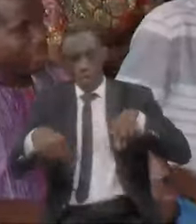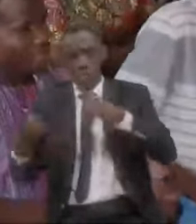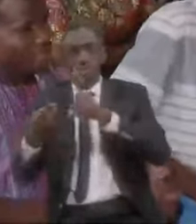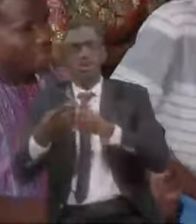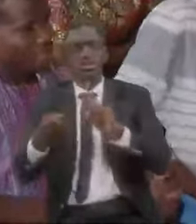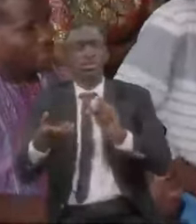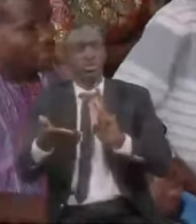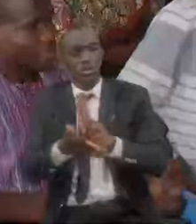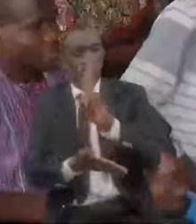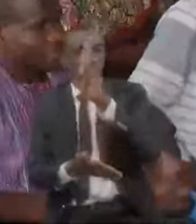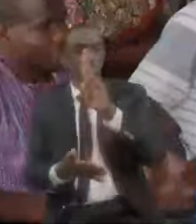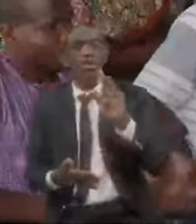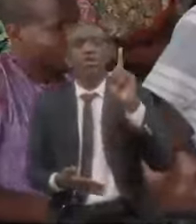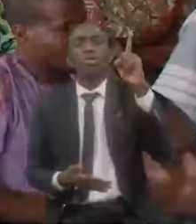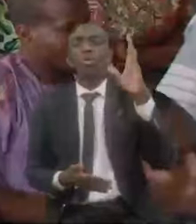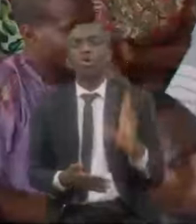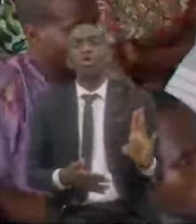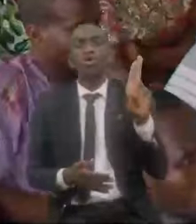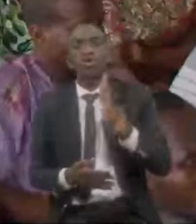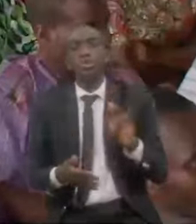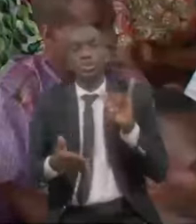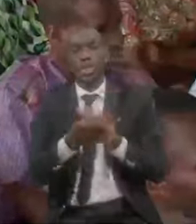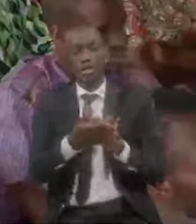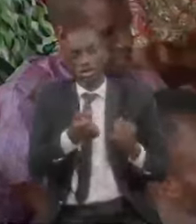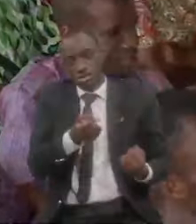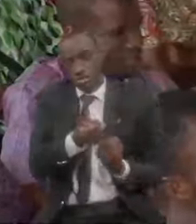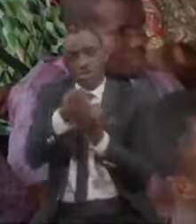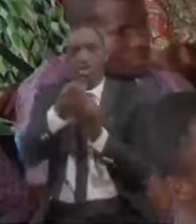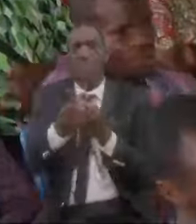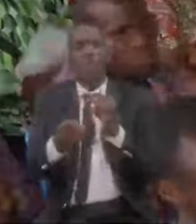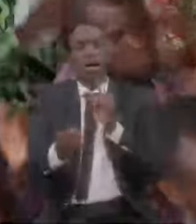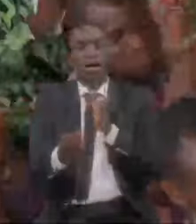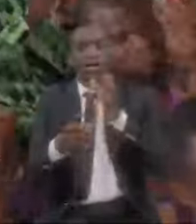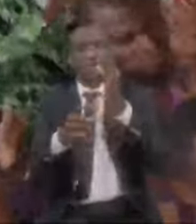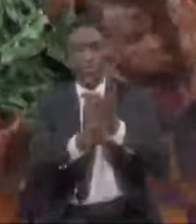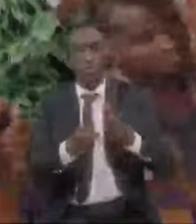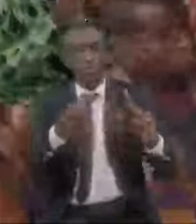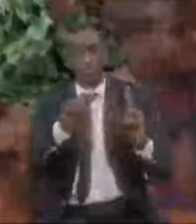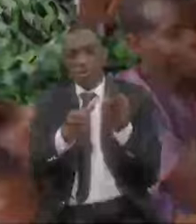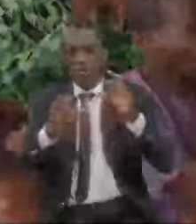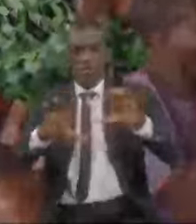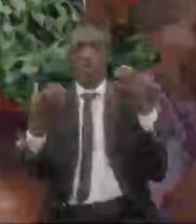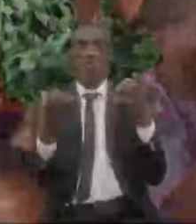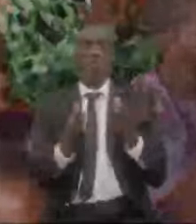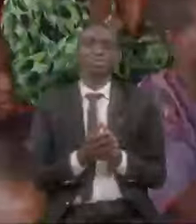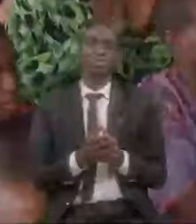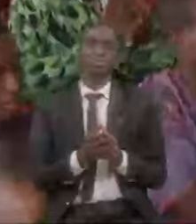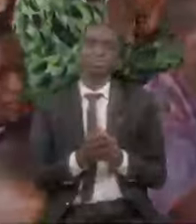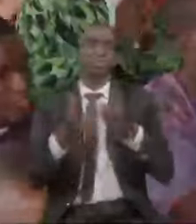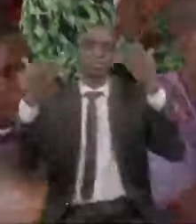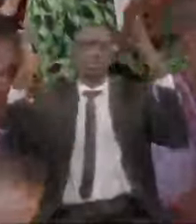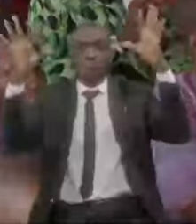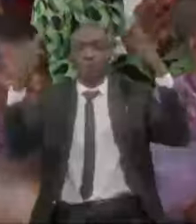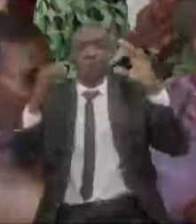et Dieu a utilisé son sponsoring, et j'étais distinction.